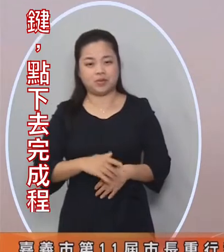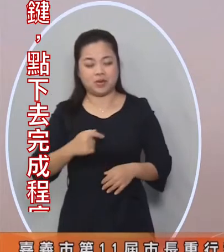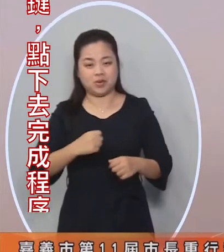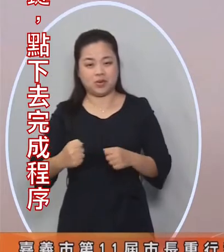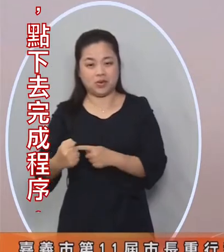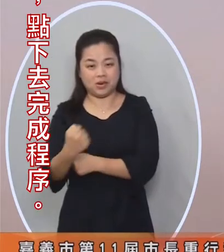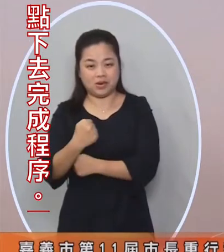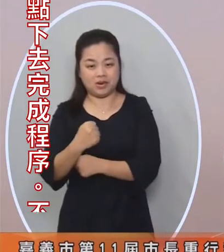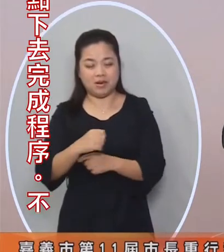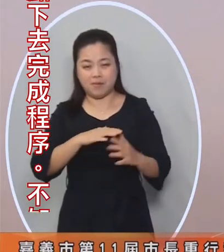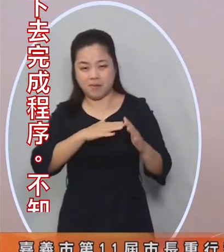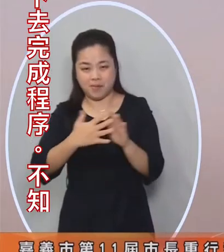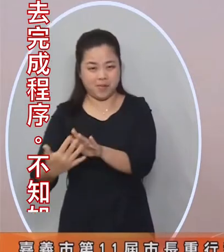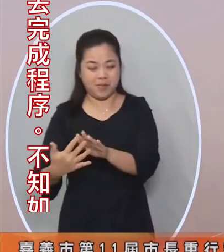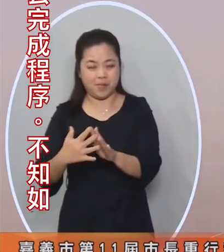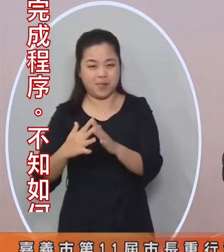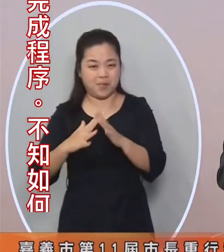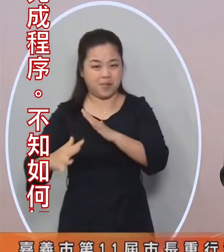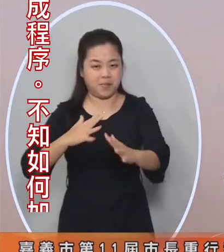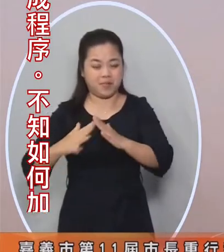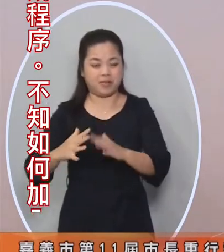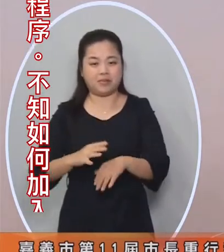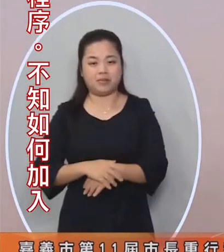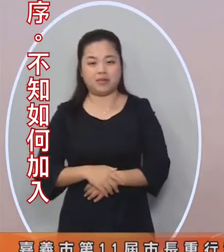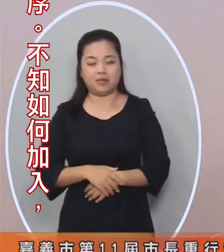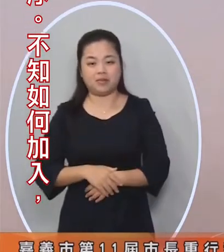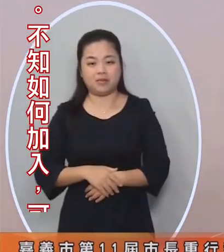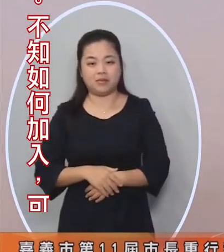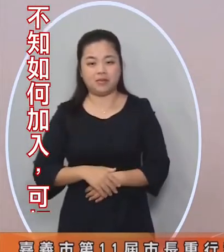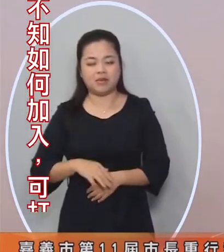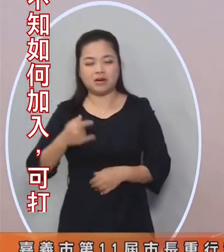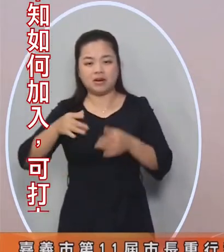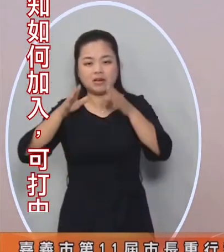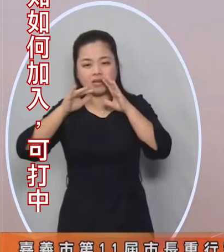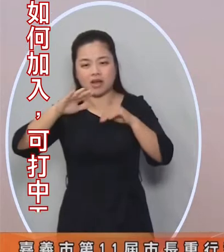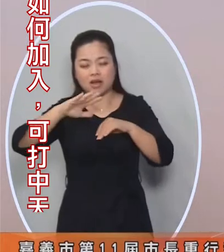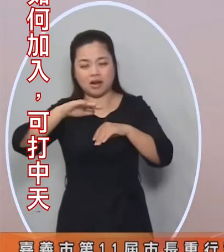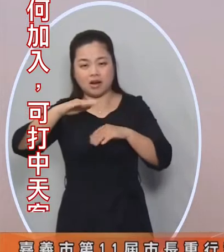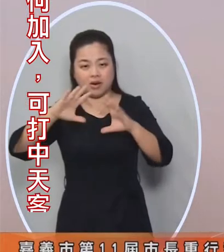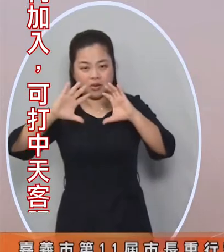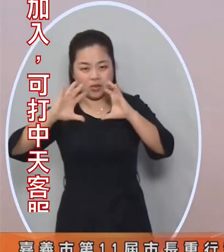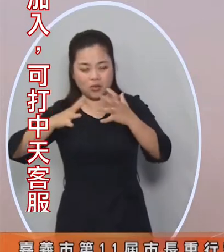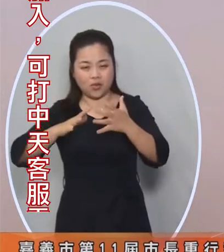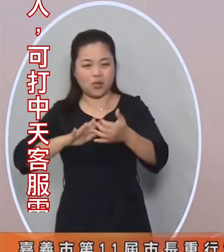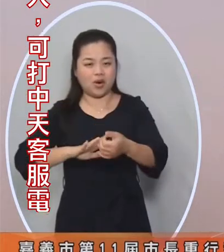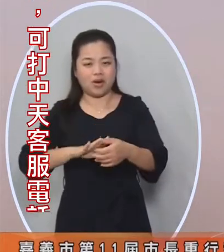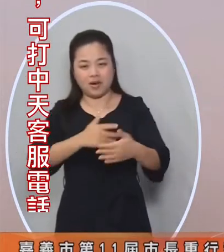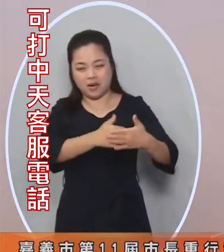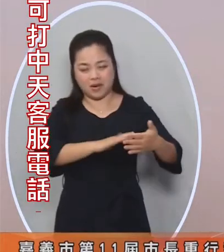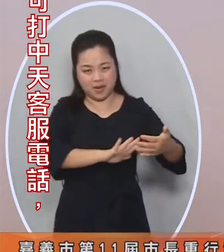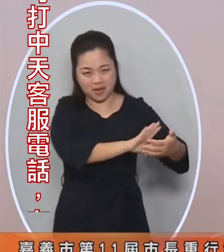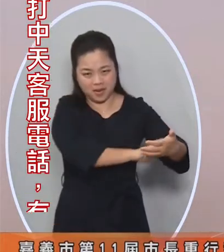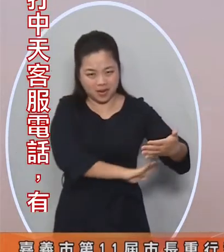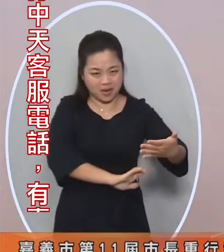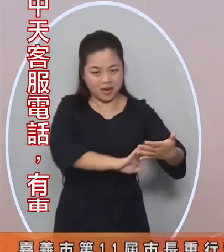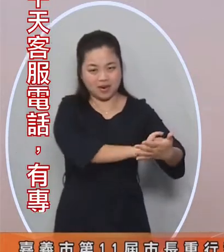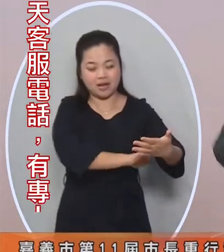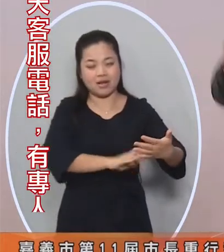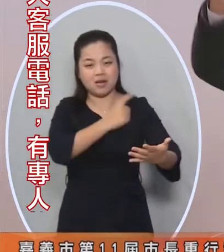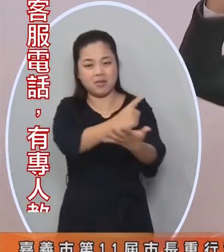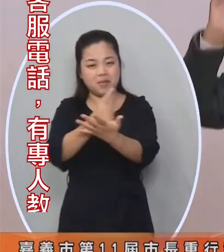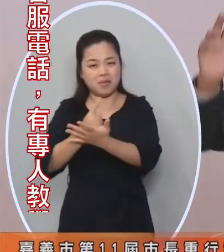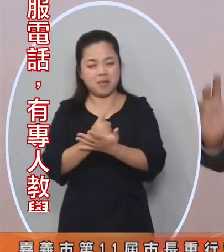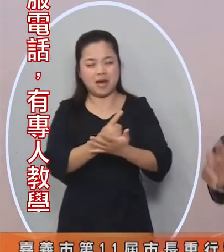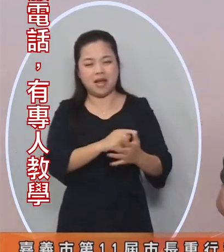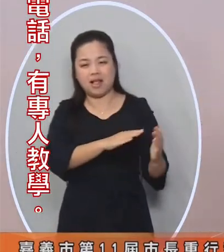等到你啊，大行拢逃，你台湾啊逃个哦。泰国、缅甸、辽国，我发了兵，因为各国